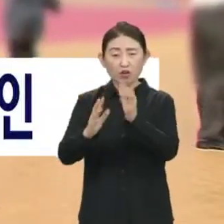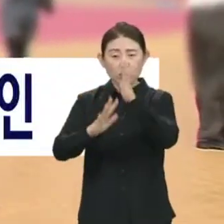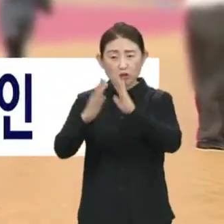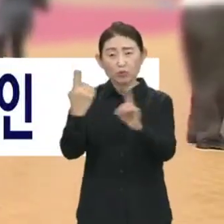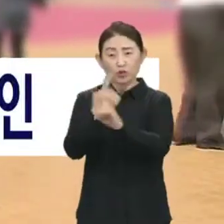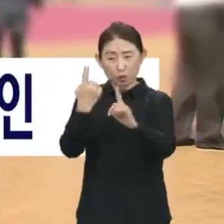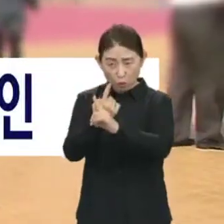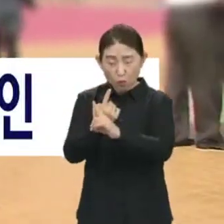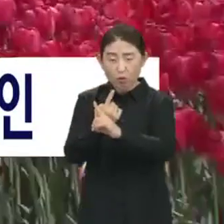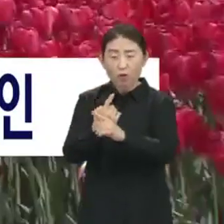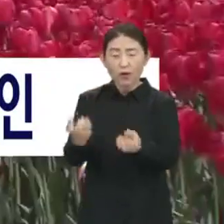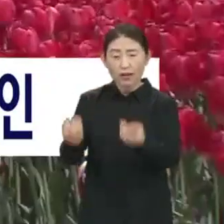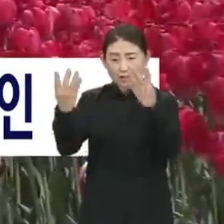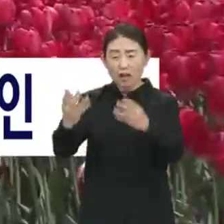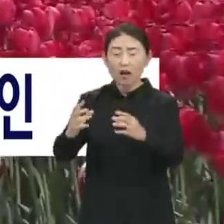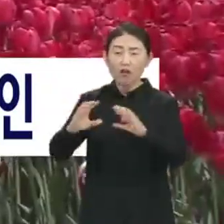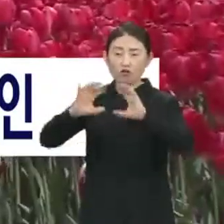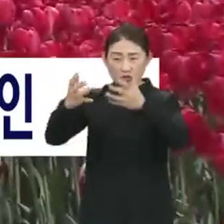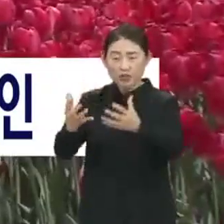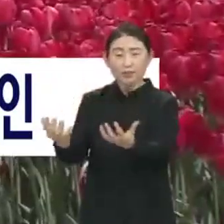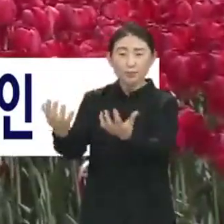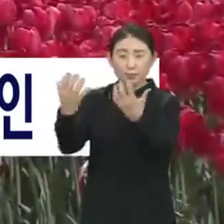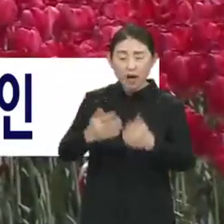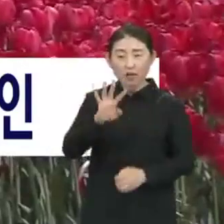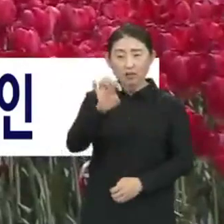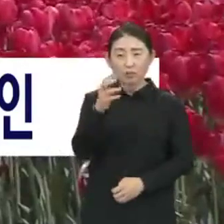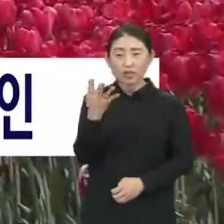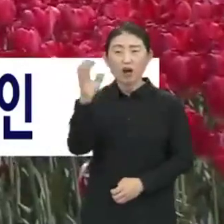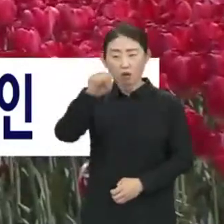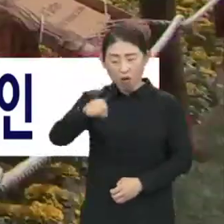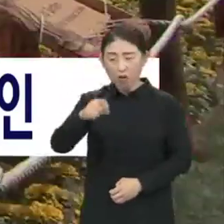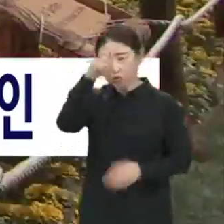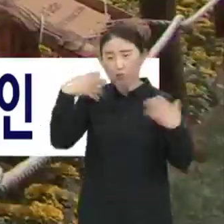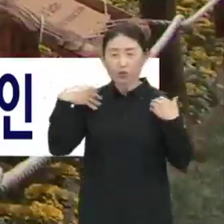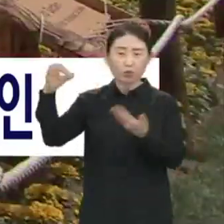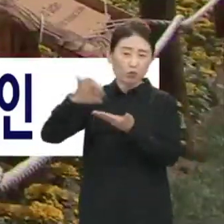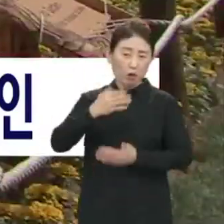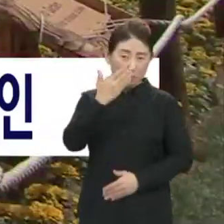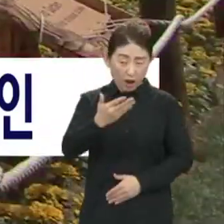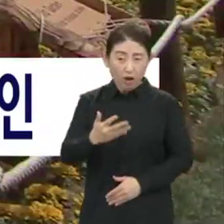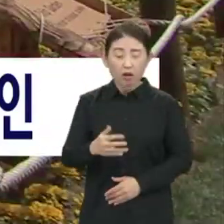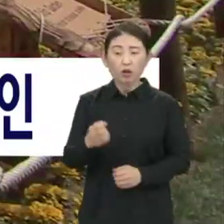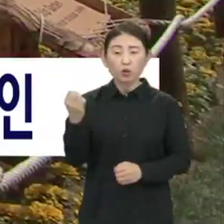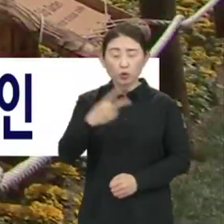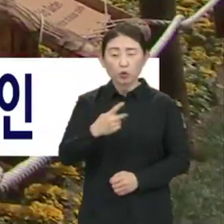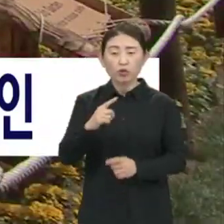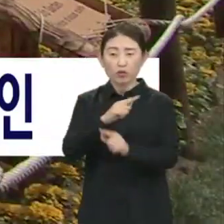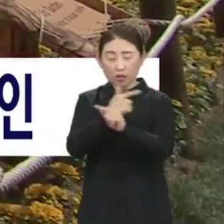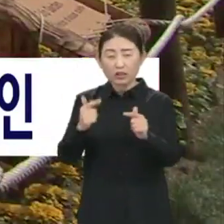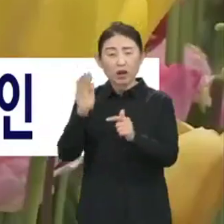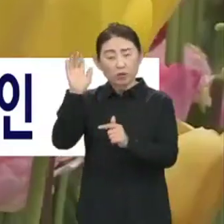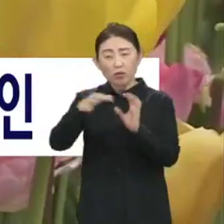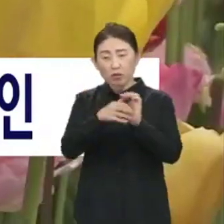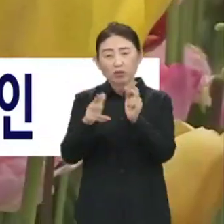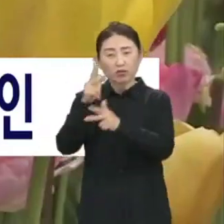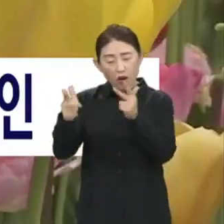태안국제원예치유박람회를 국제행사로 개최함으로써 44억 원가량의 국비 지원을 받고 원예치유 산업을 키우기로